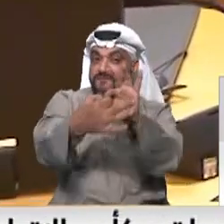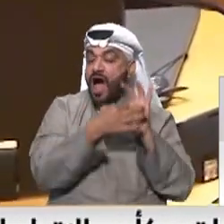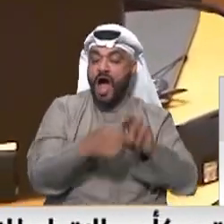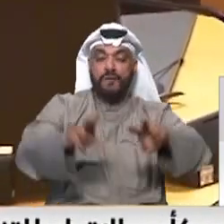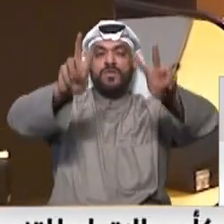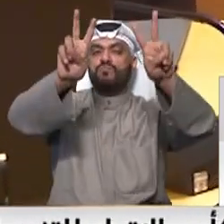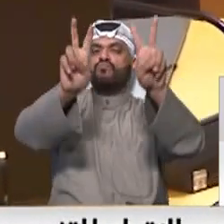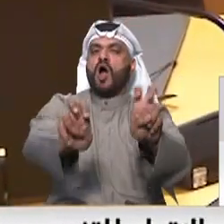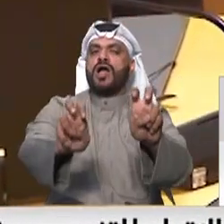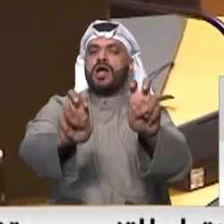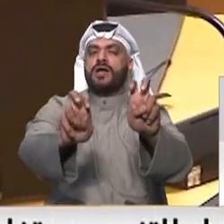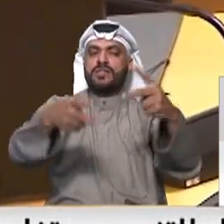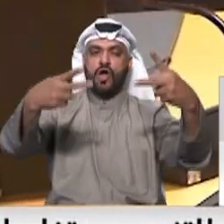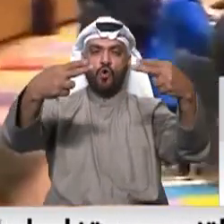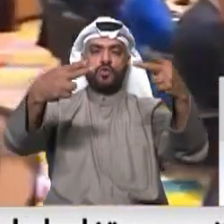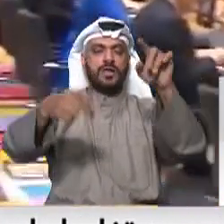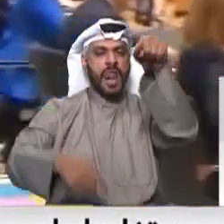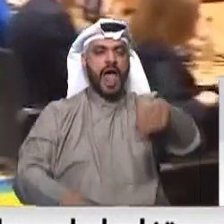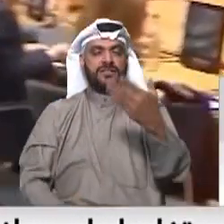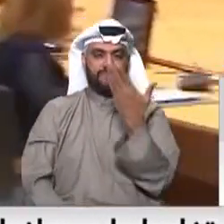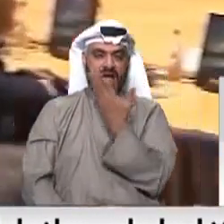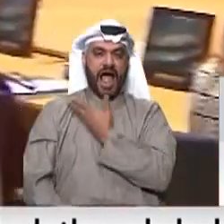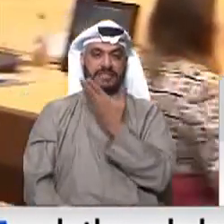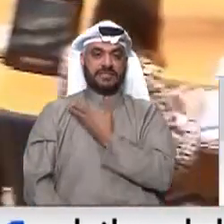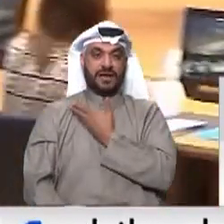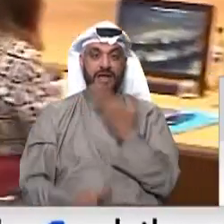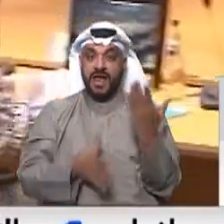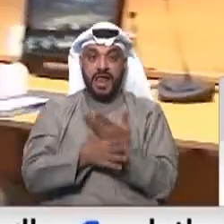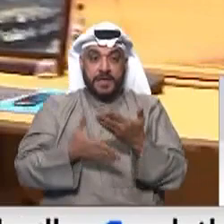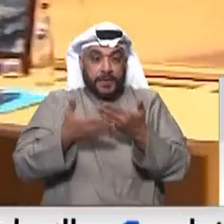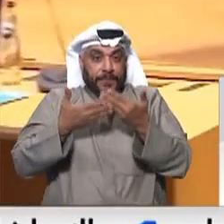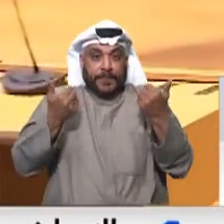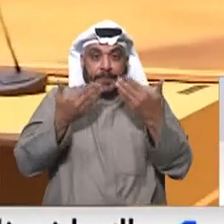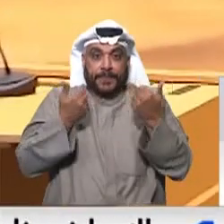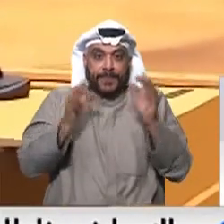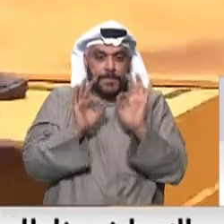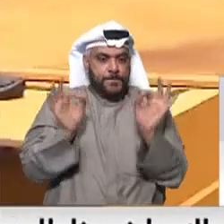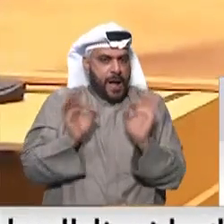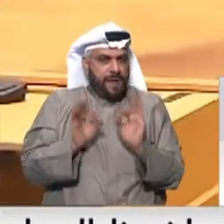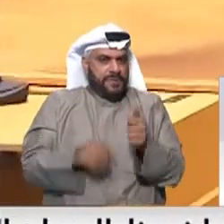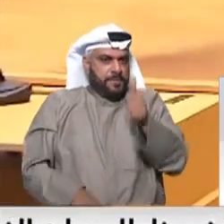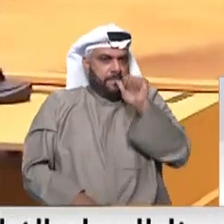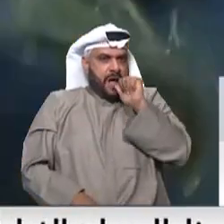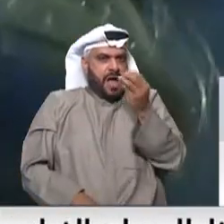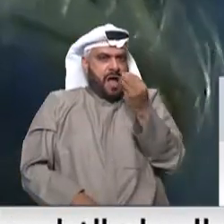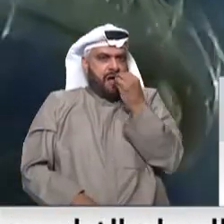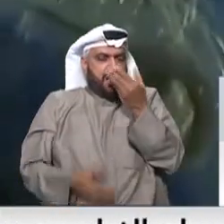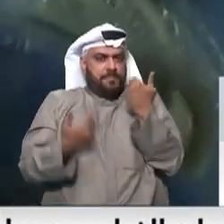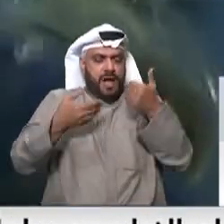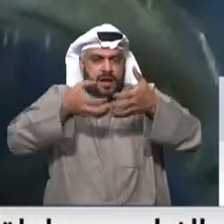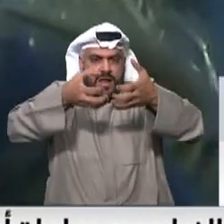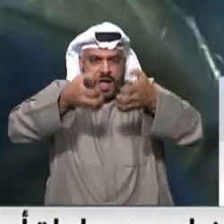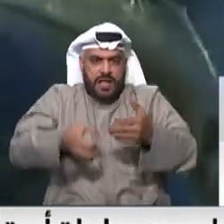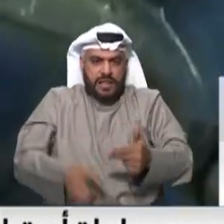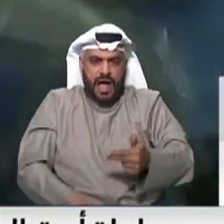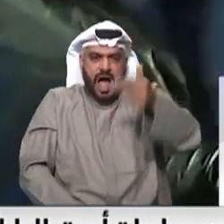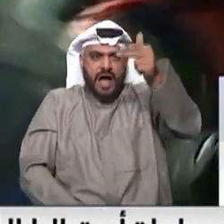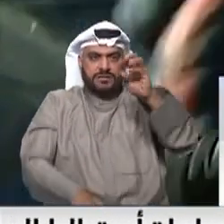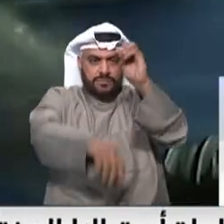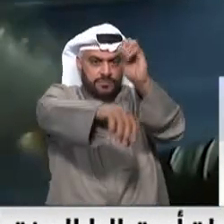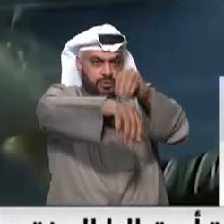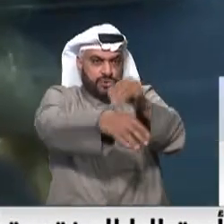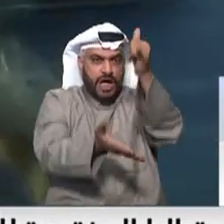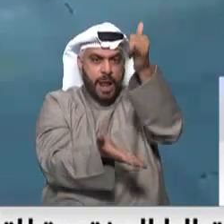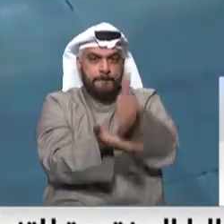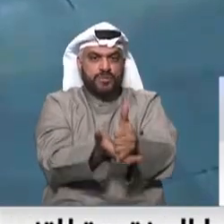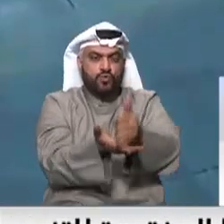الكارثة الإنسانية في غزة وسط النقص الفادح في كافة المواد الأساسية، لافتا إلى تكليف المفوض الأوروبي